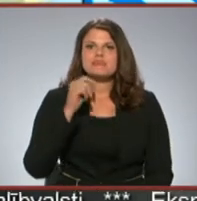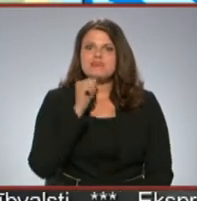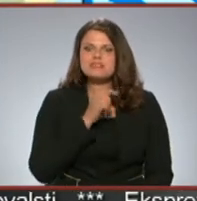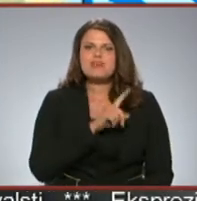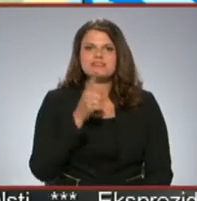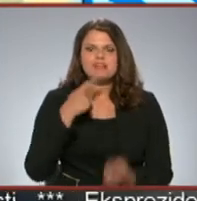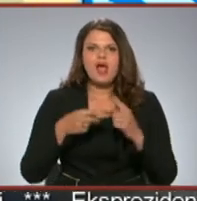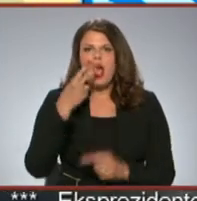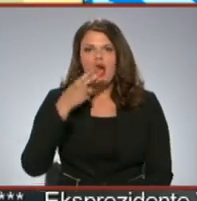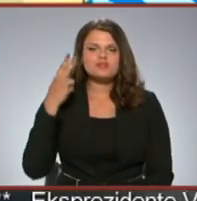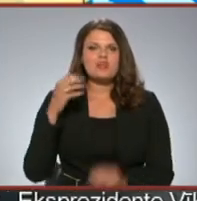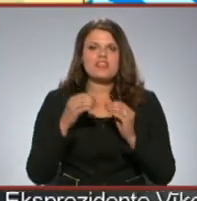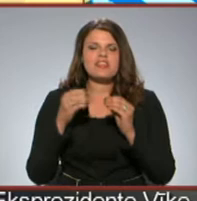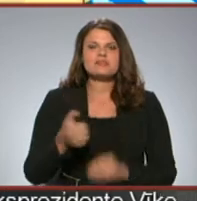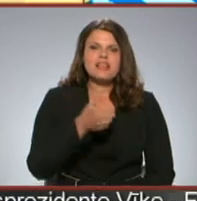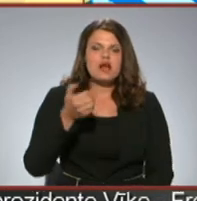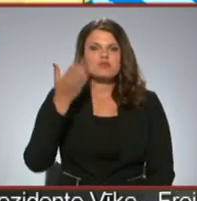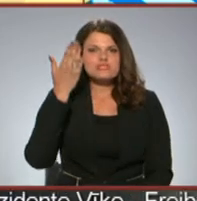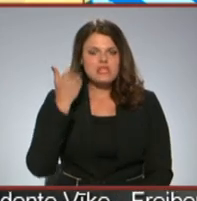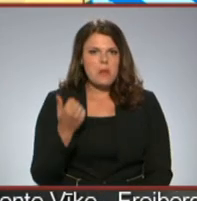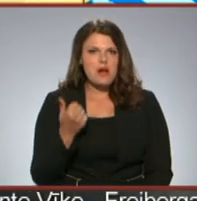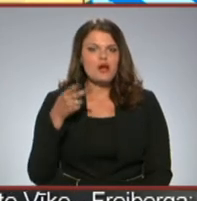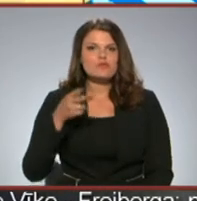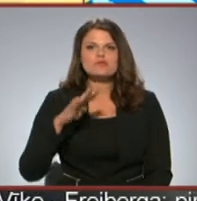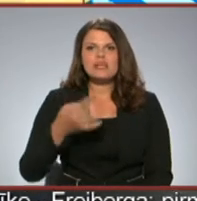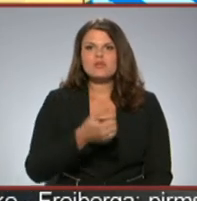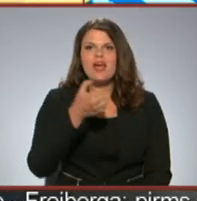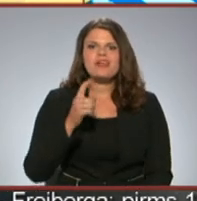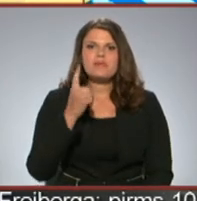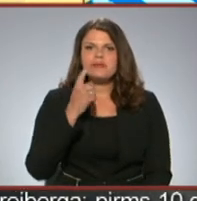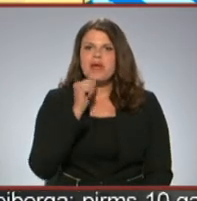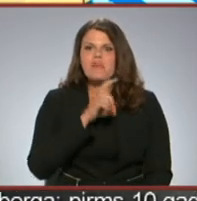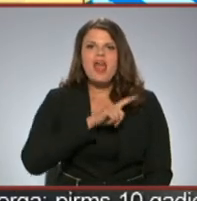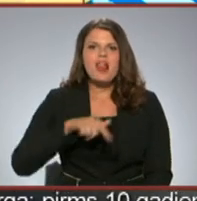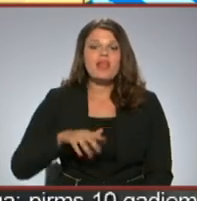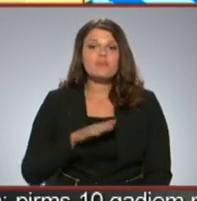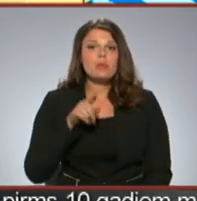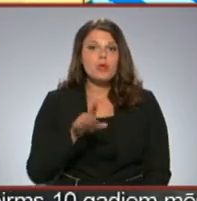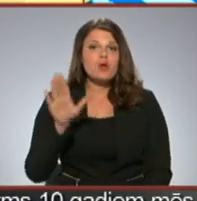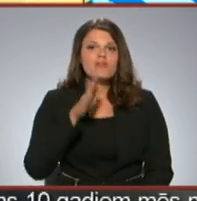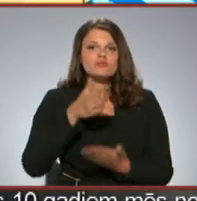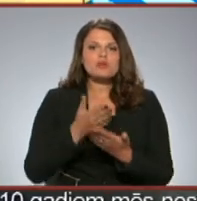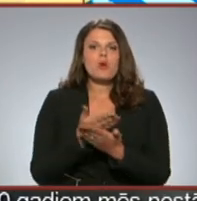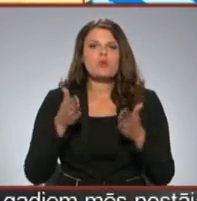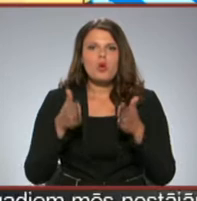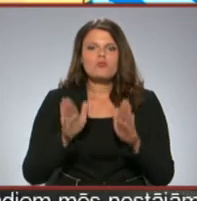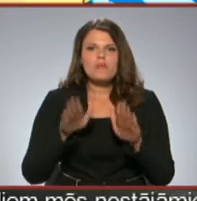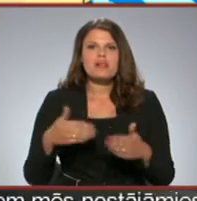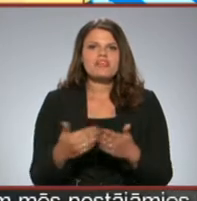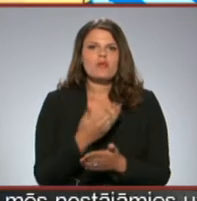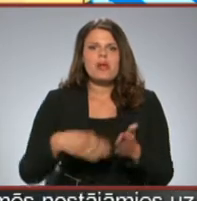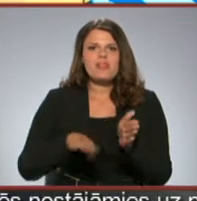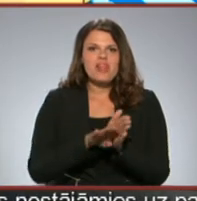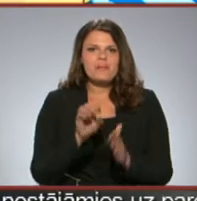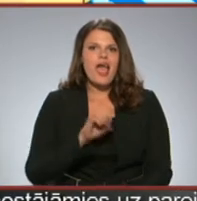tiek atskatoties 10 gadu senā pagātnē. 2004. Gada 1. Maijā Latvija bija to valstu starpā, kas kļuva par jaunajām